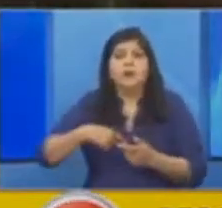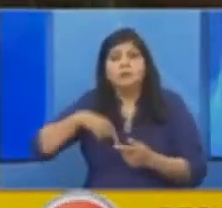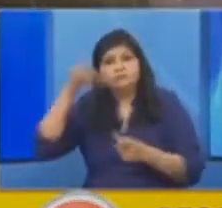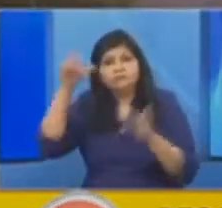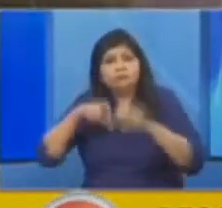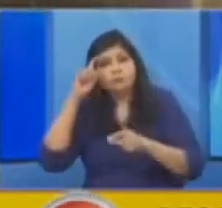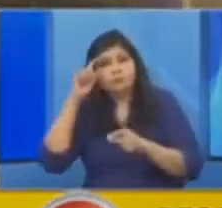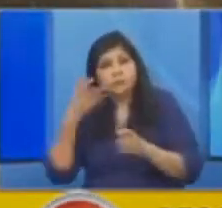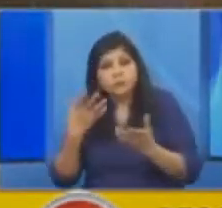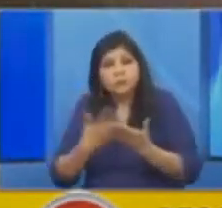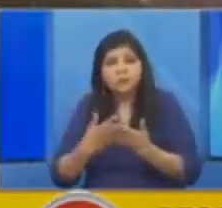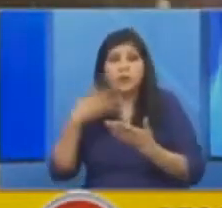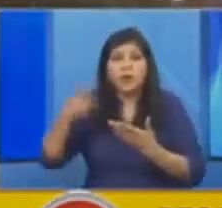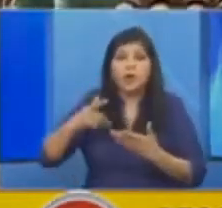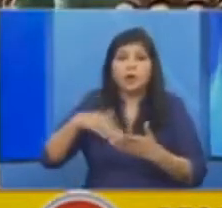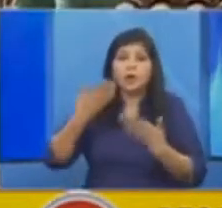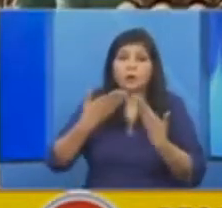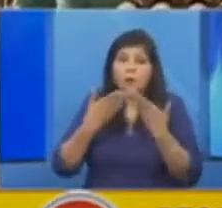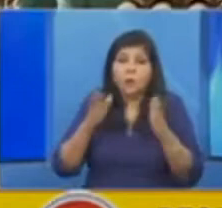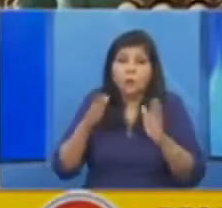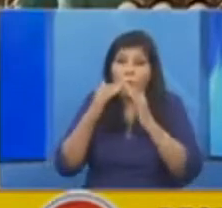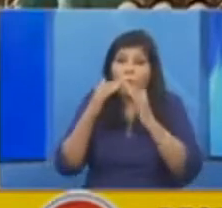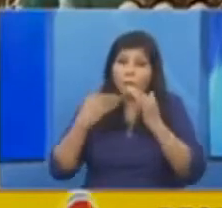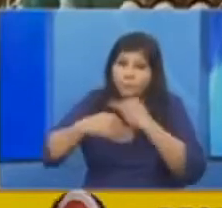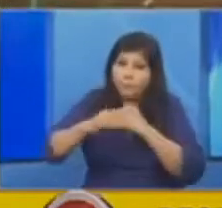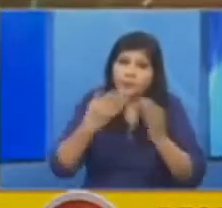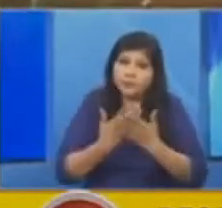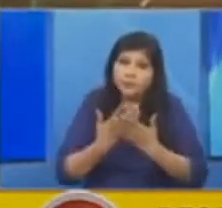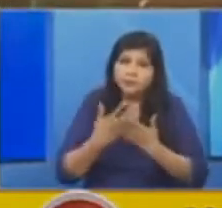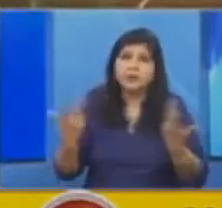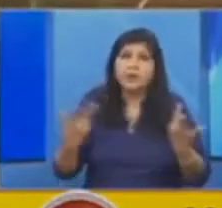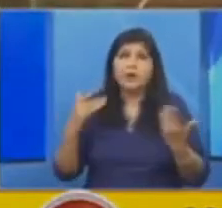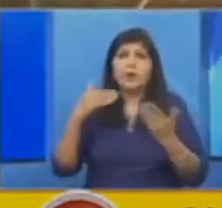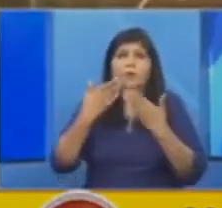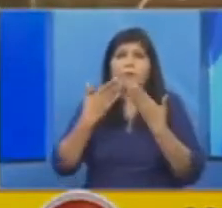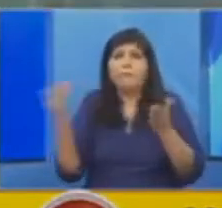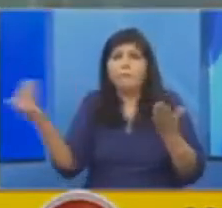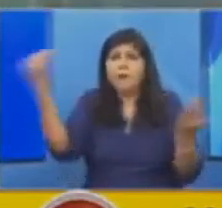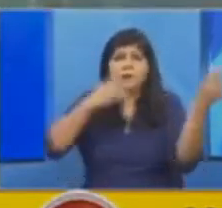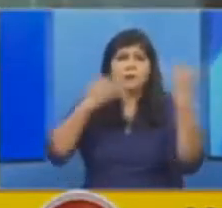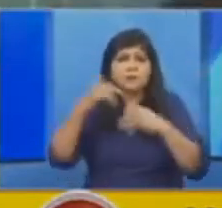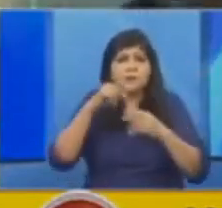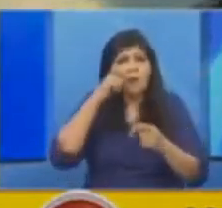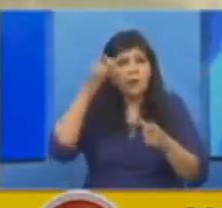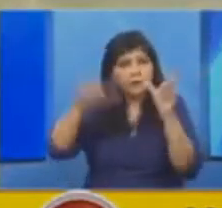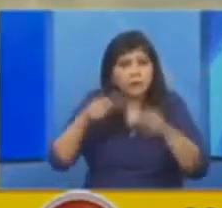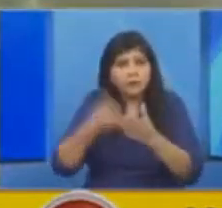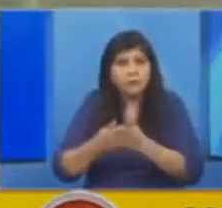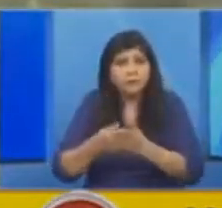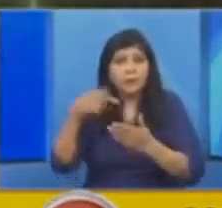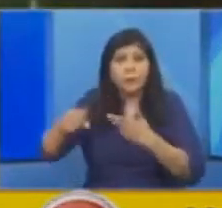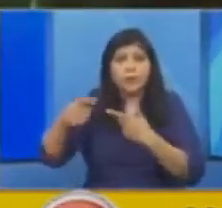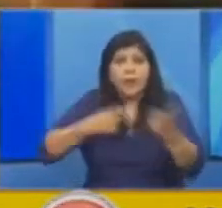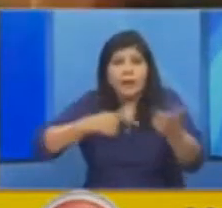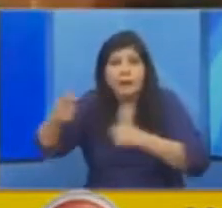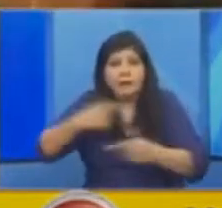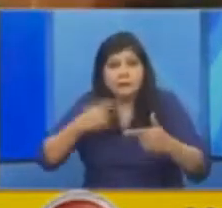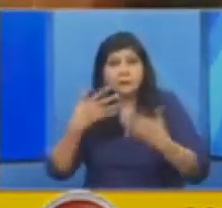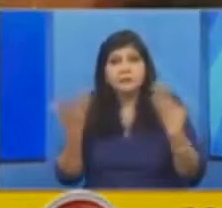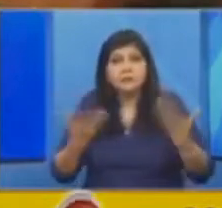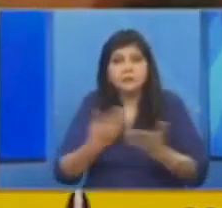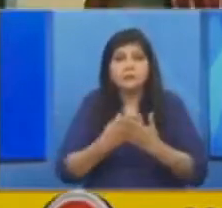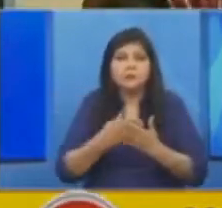हैं कि अगर वो बाहर निकले या कोई बाहर से आया तो उनके आने जाने से